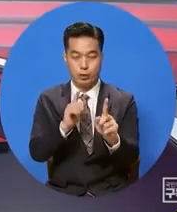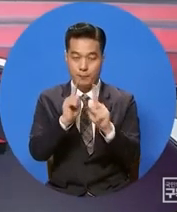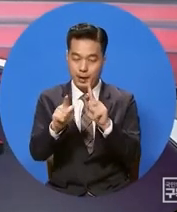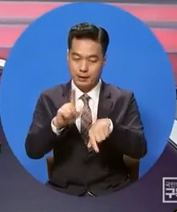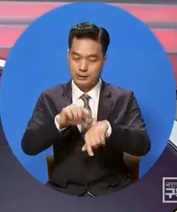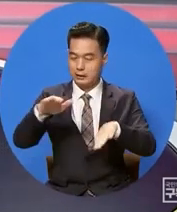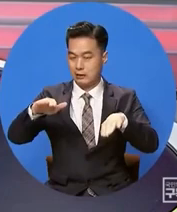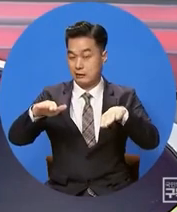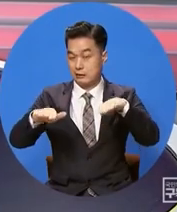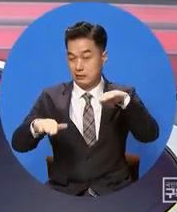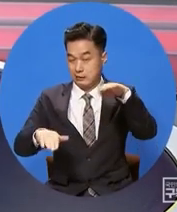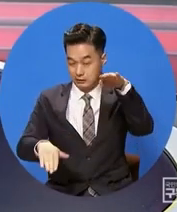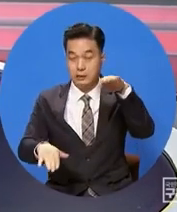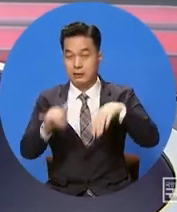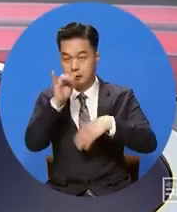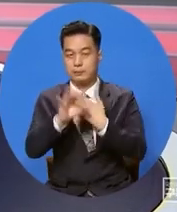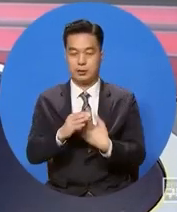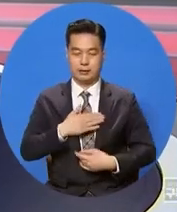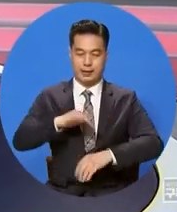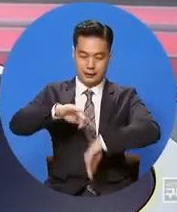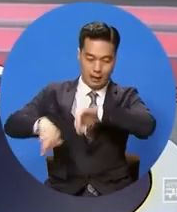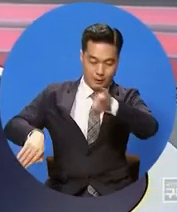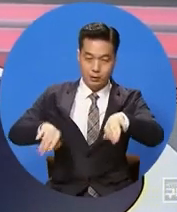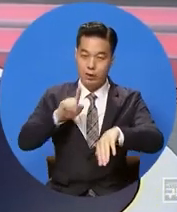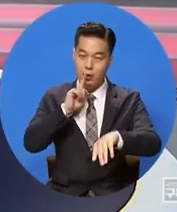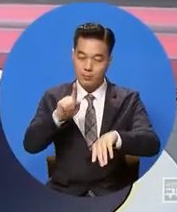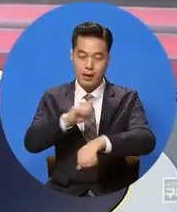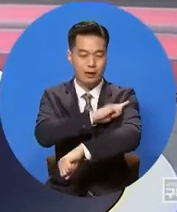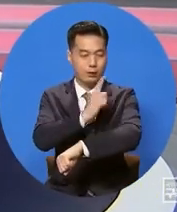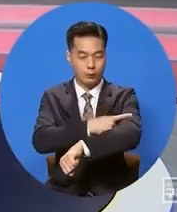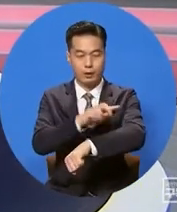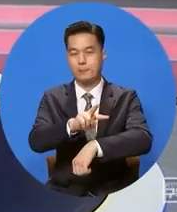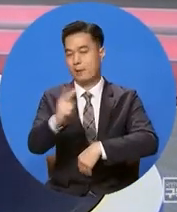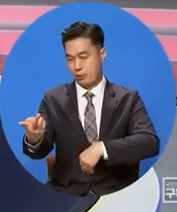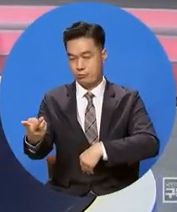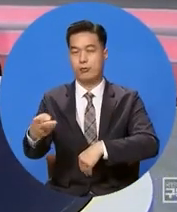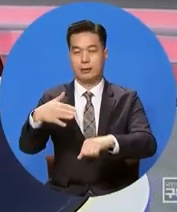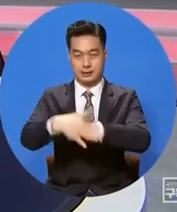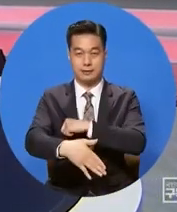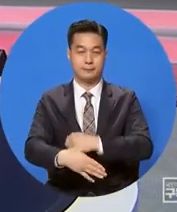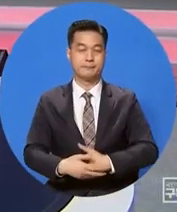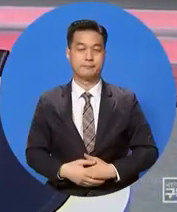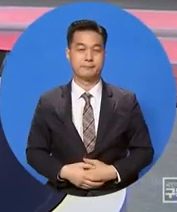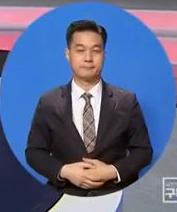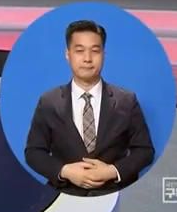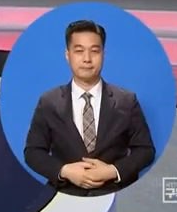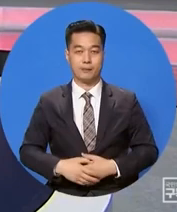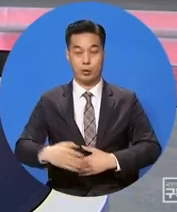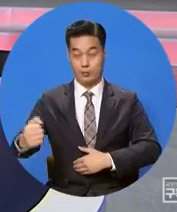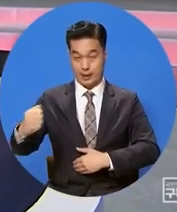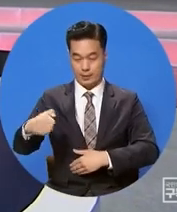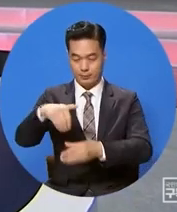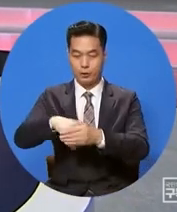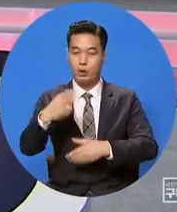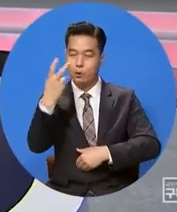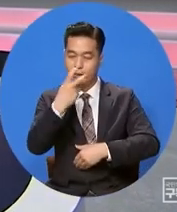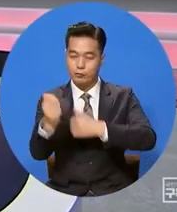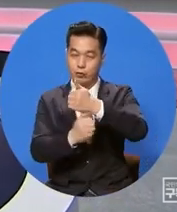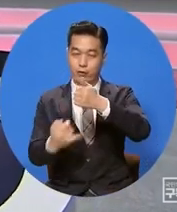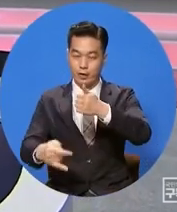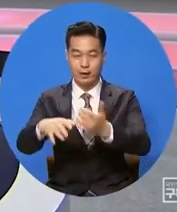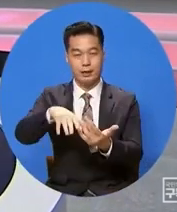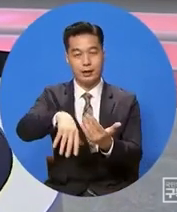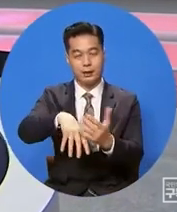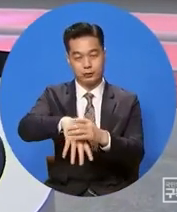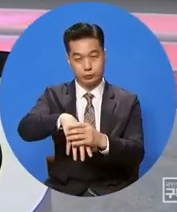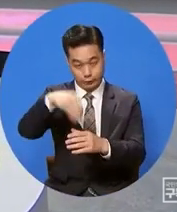격차가 시간상 2분 이상 나면 제가 개입해서 발언권을 조정하는 그런 방식으로 진행하도록 하겠습니다. 국민의힘 선관위 추첨에 따라서